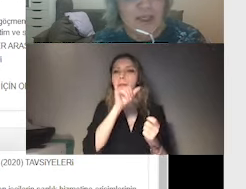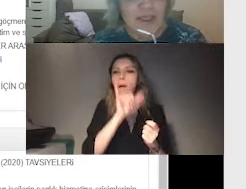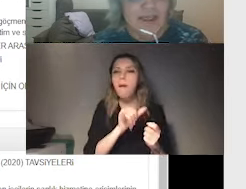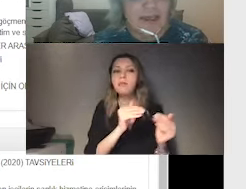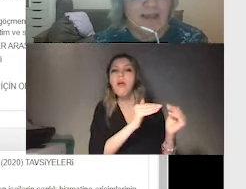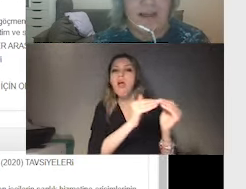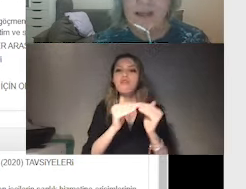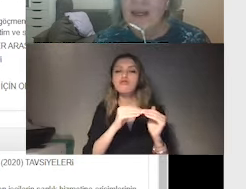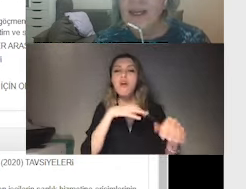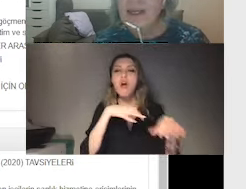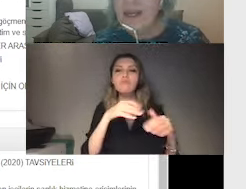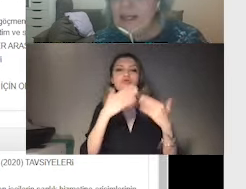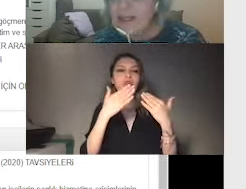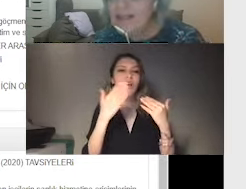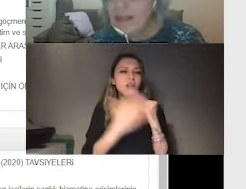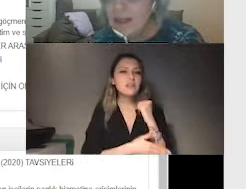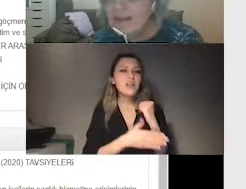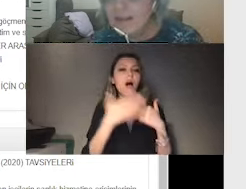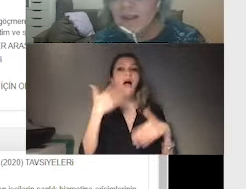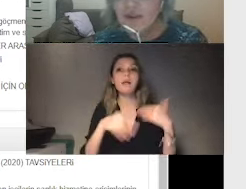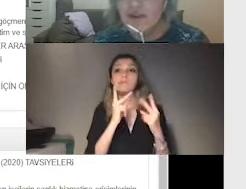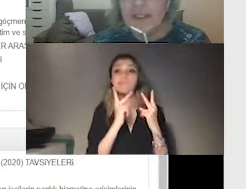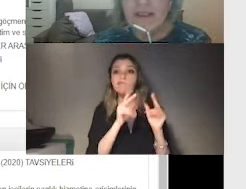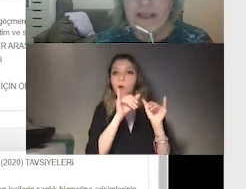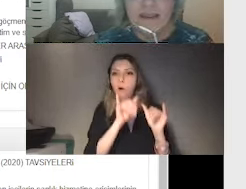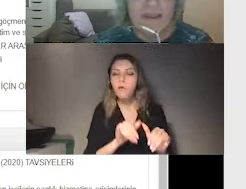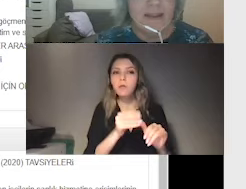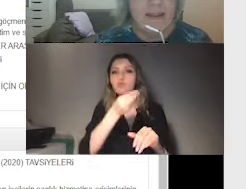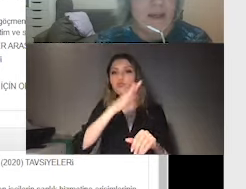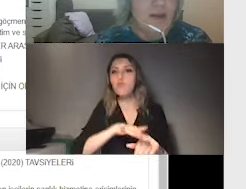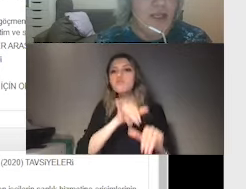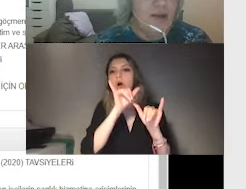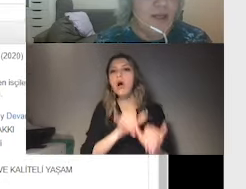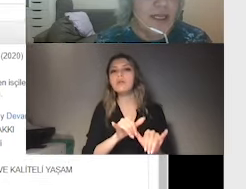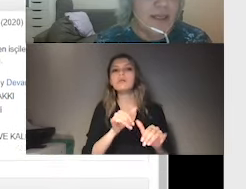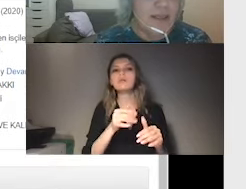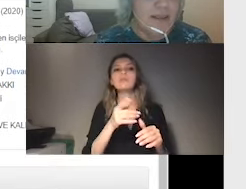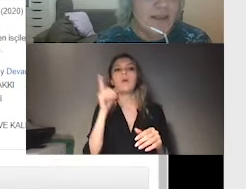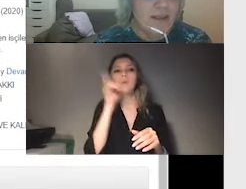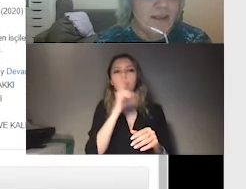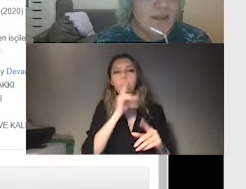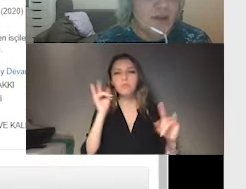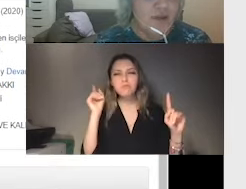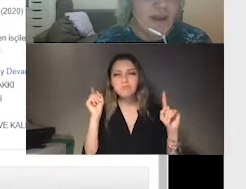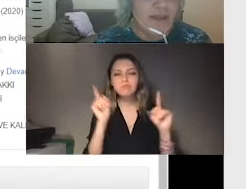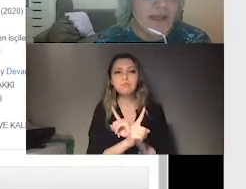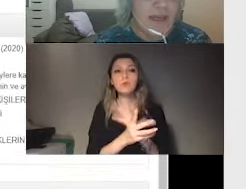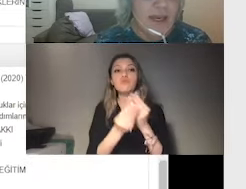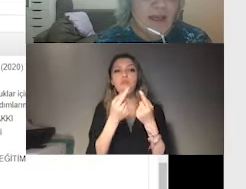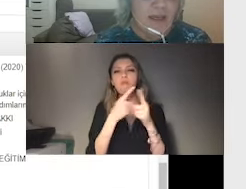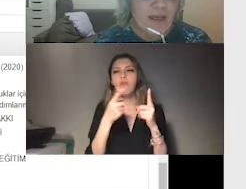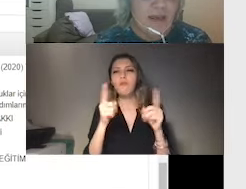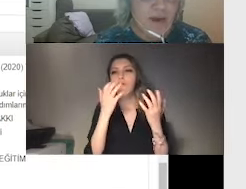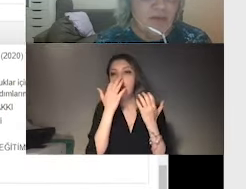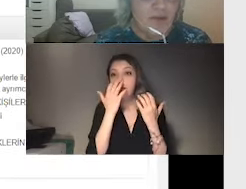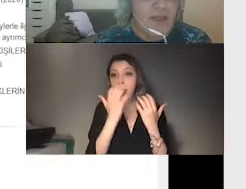ve ayrımcılık yasağına, engellilerin haklarına, çocukların haklarına yönelik olarak pek çok tavsiye